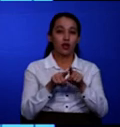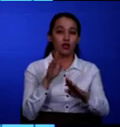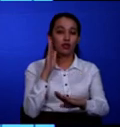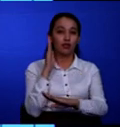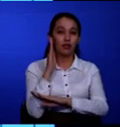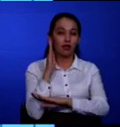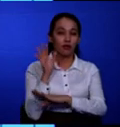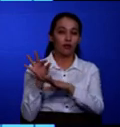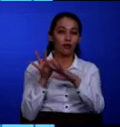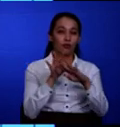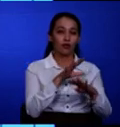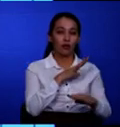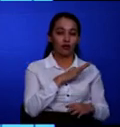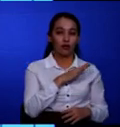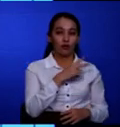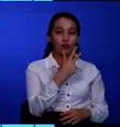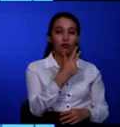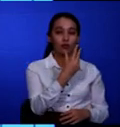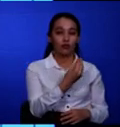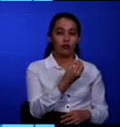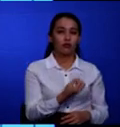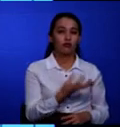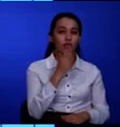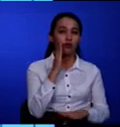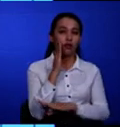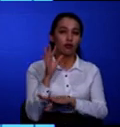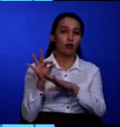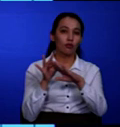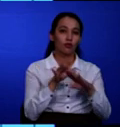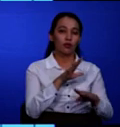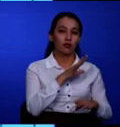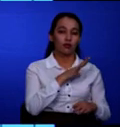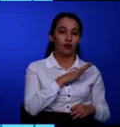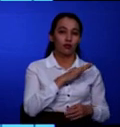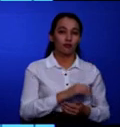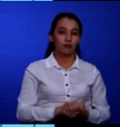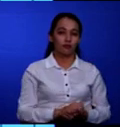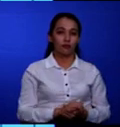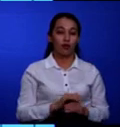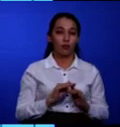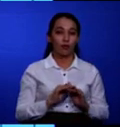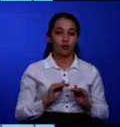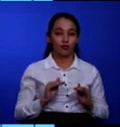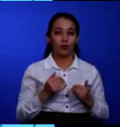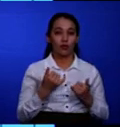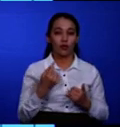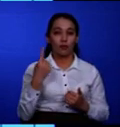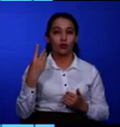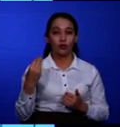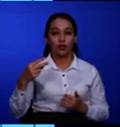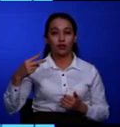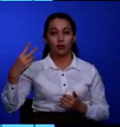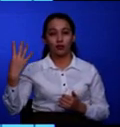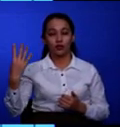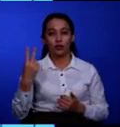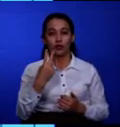keltirildi. Uchinchi kuni nechta taxta keltirilgan? Demak, bolajonlar, bu yerda birinchi kun 24